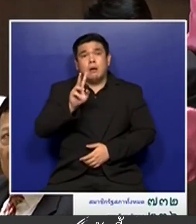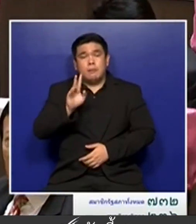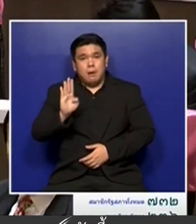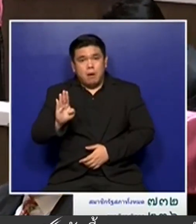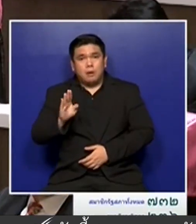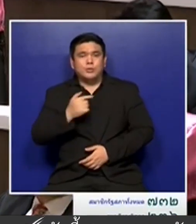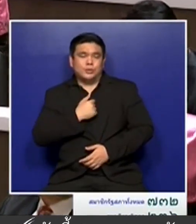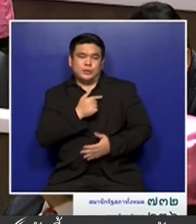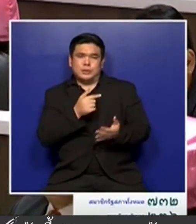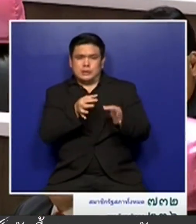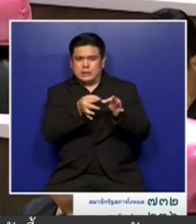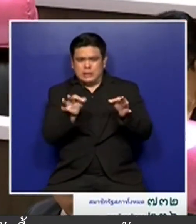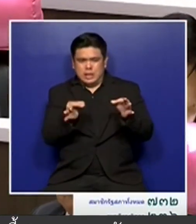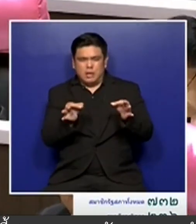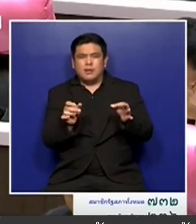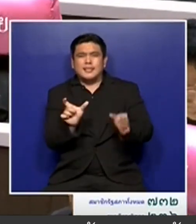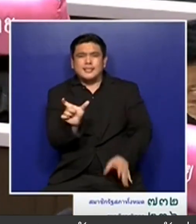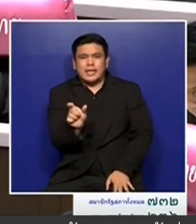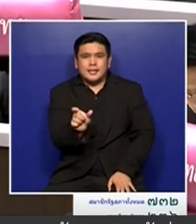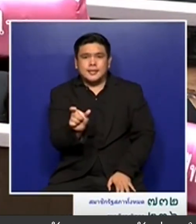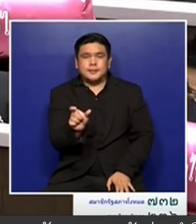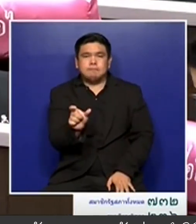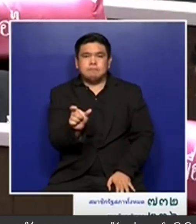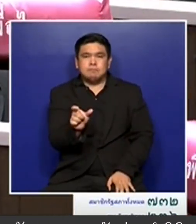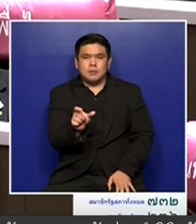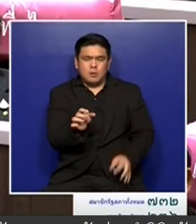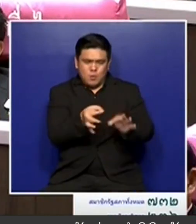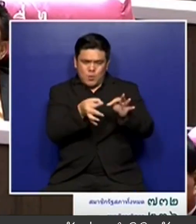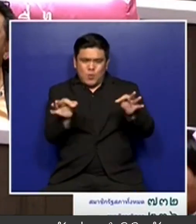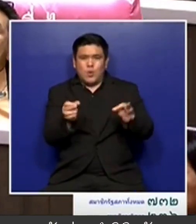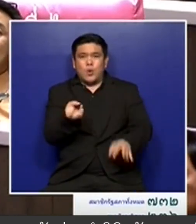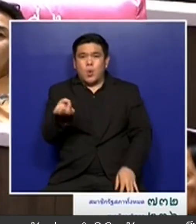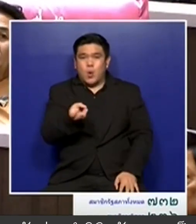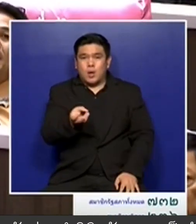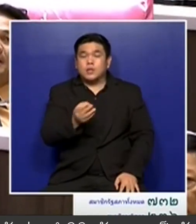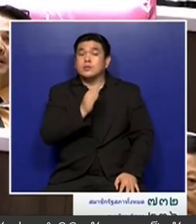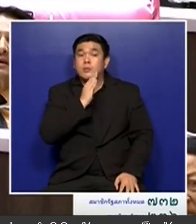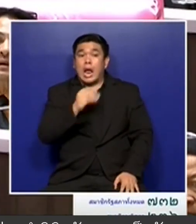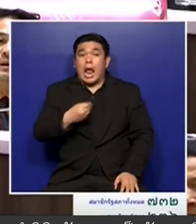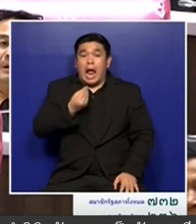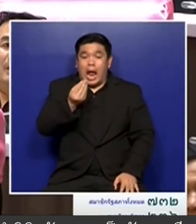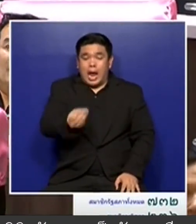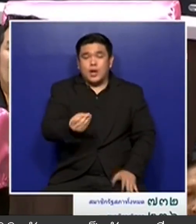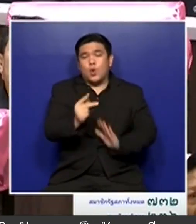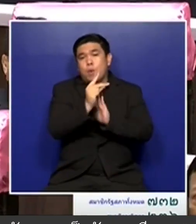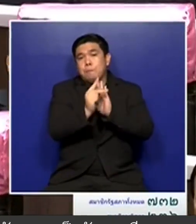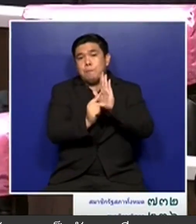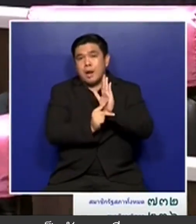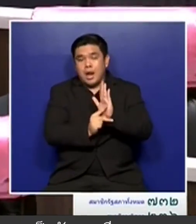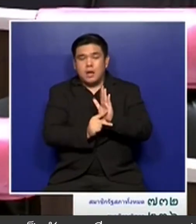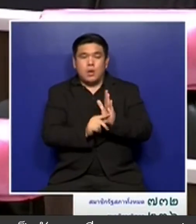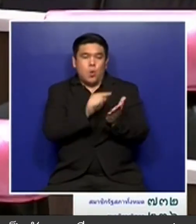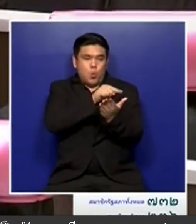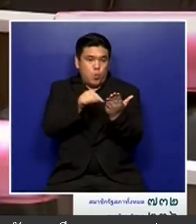กลยุทธ์ที่ 3กระดาษให้ประชาชนมีความรู้ความเข้าใจเกี่ยวกับการออกเสียงประชามติโดยอิสระคือบอกว่าประชามติ